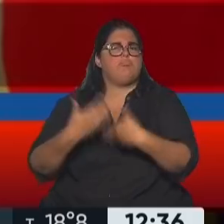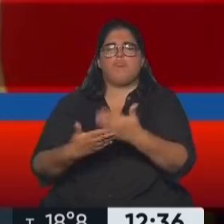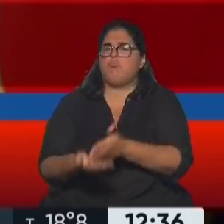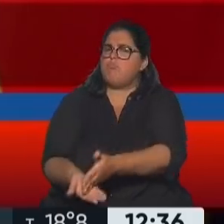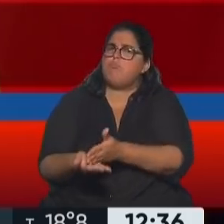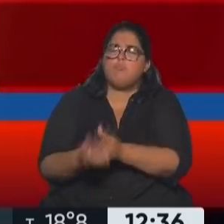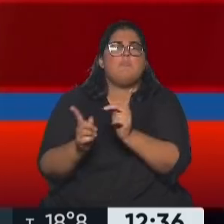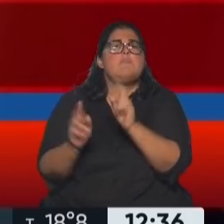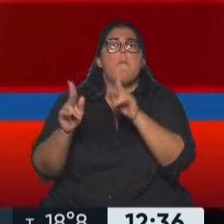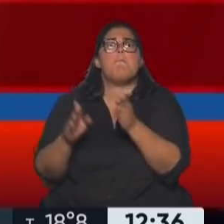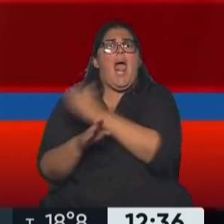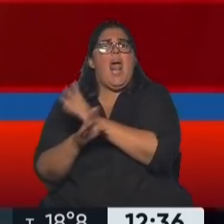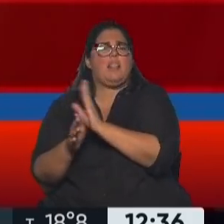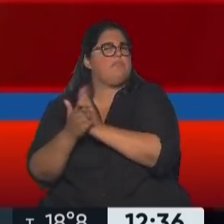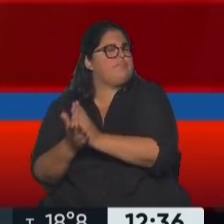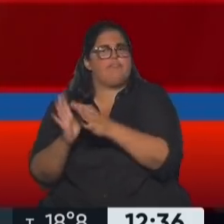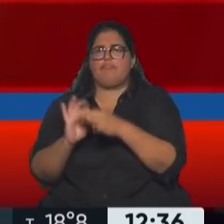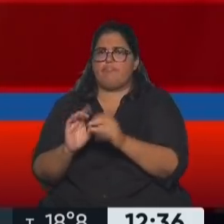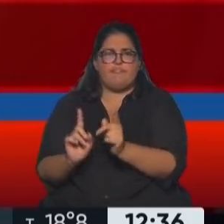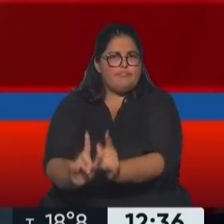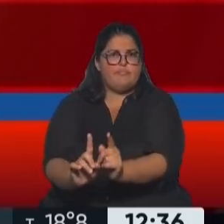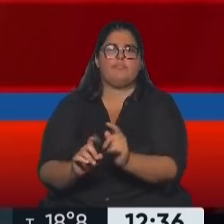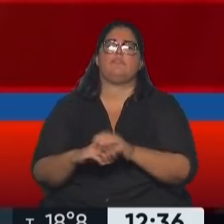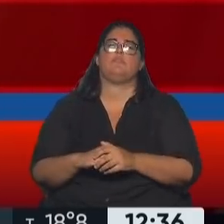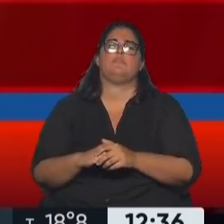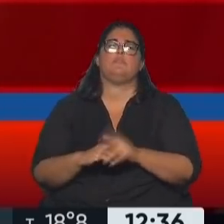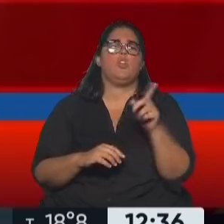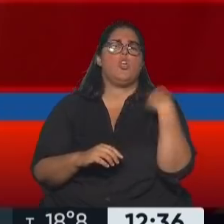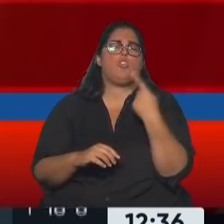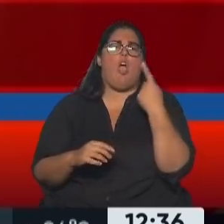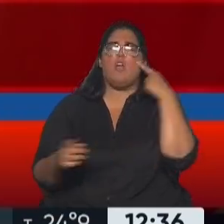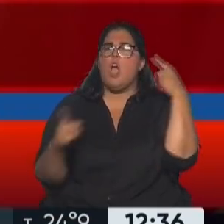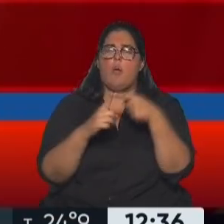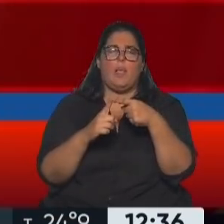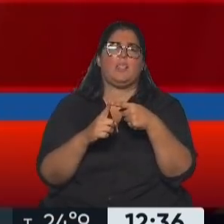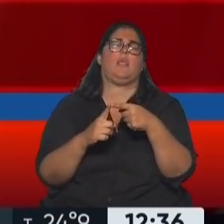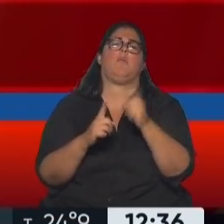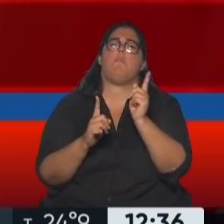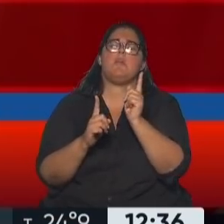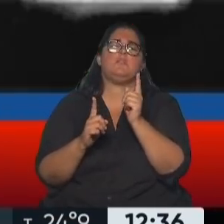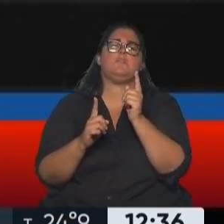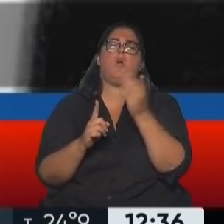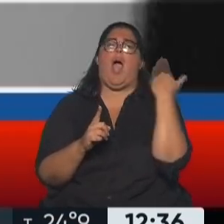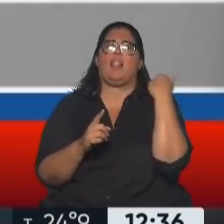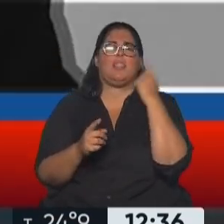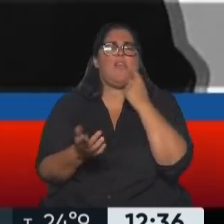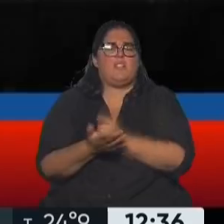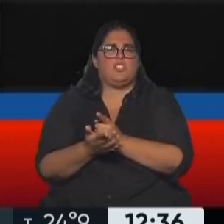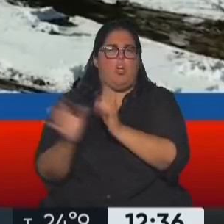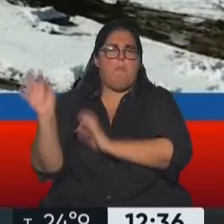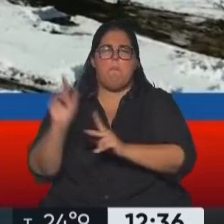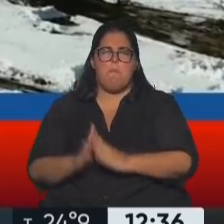соответствии с графиком, по плану. Все поставленные задачи успешно